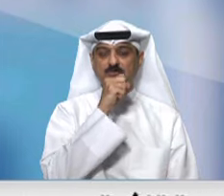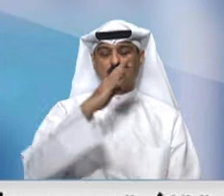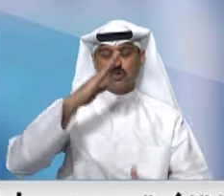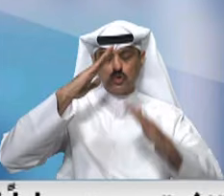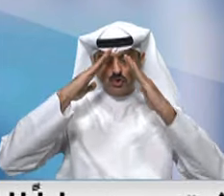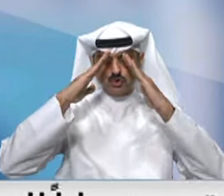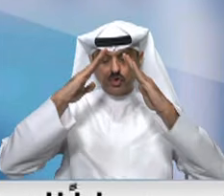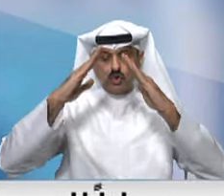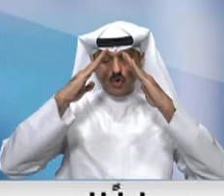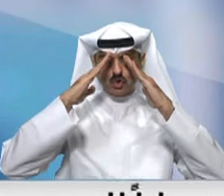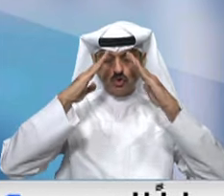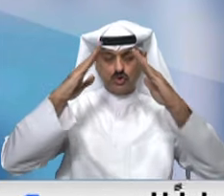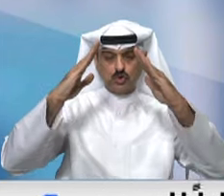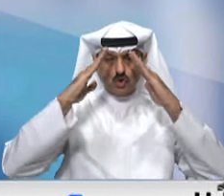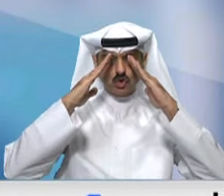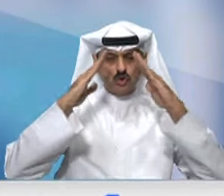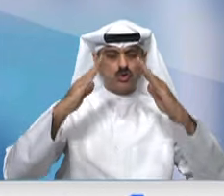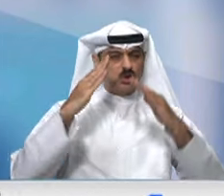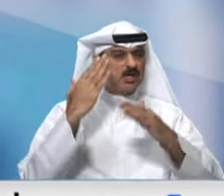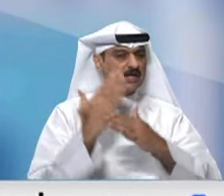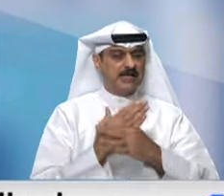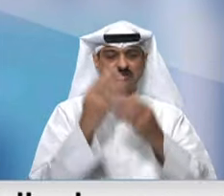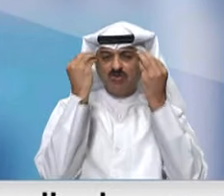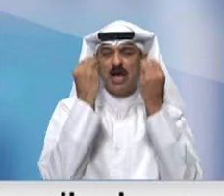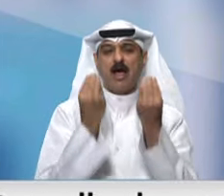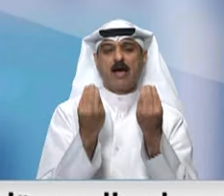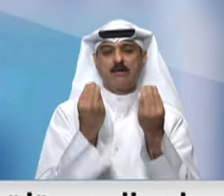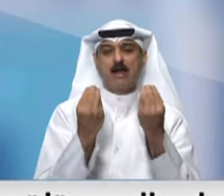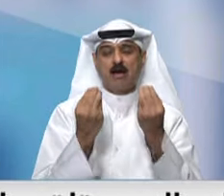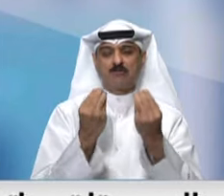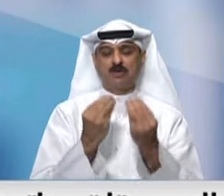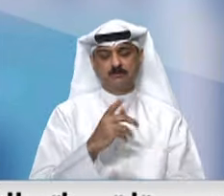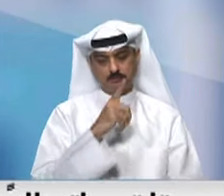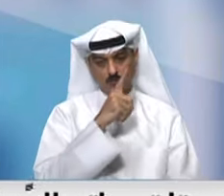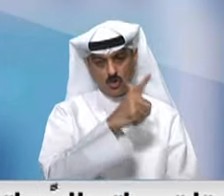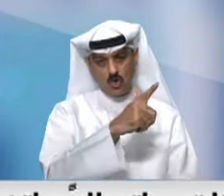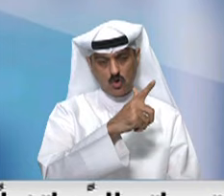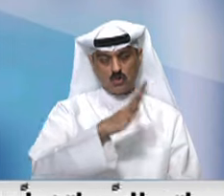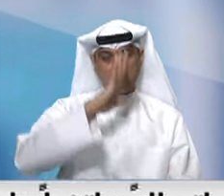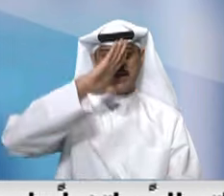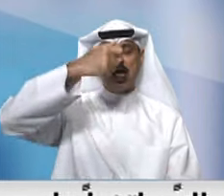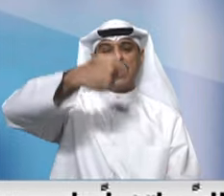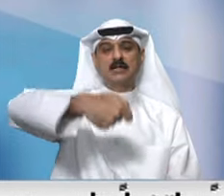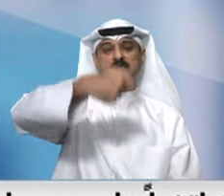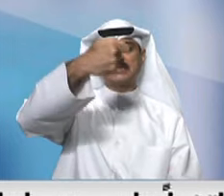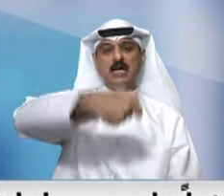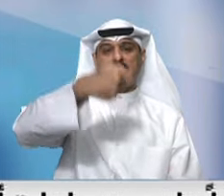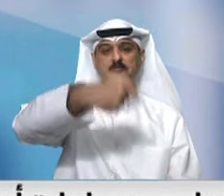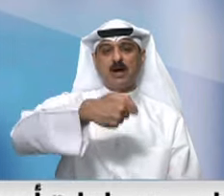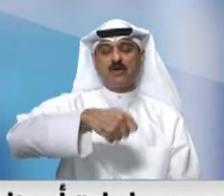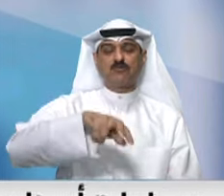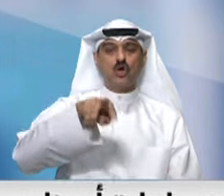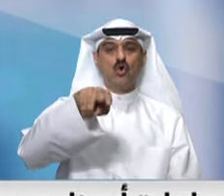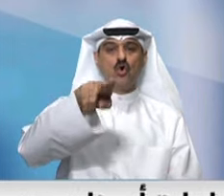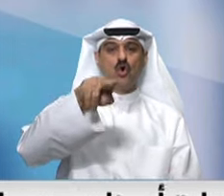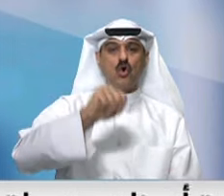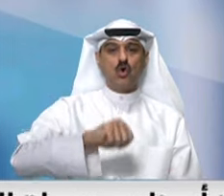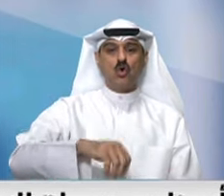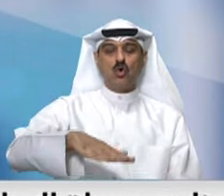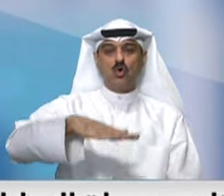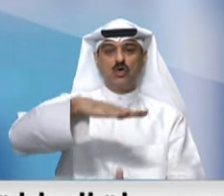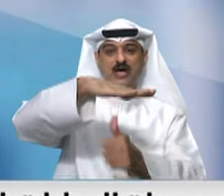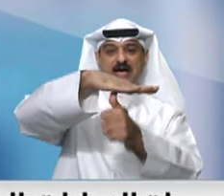الشقيقه على هذه البادره الكريمه وحمله سموه تحياته لاخيه صاحب السمو الامير